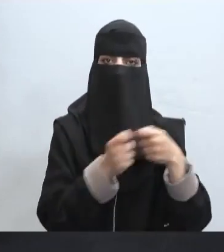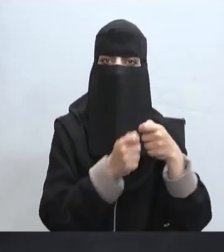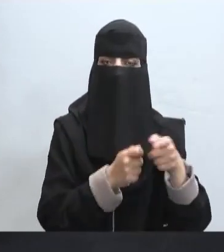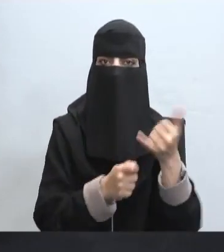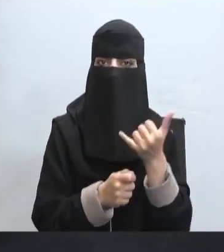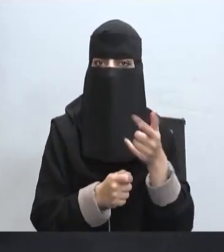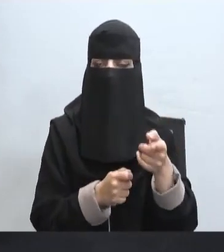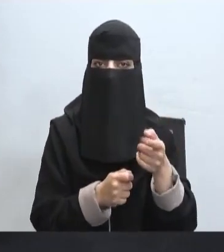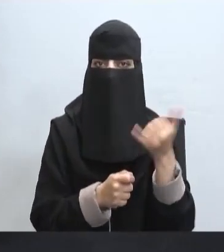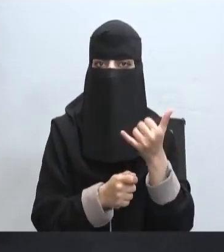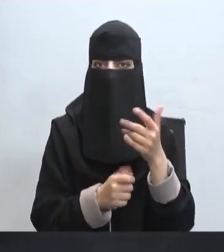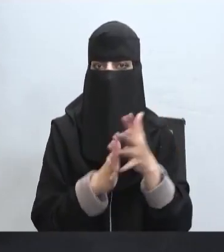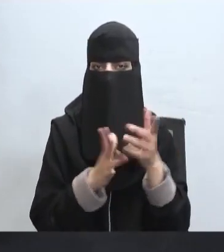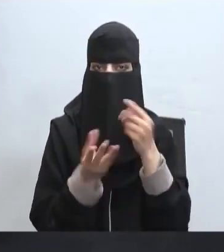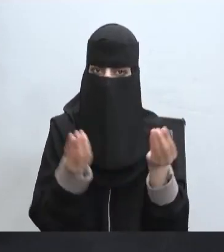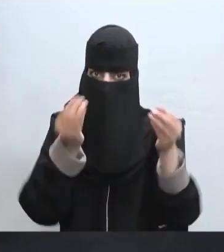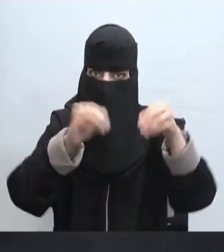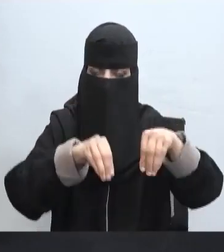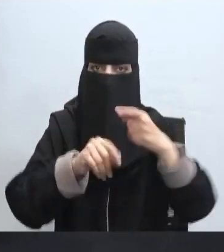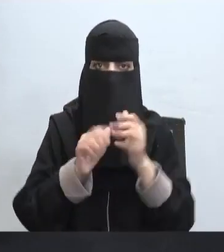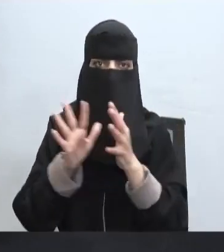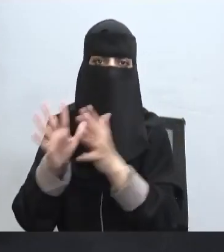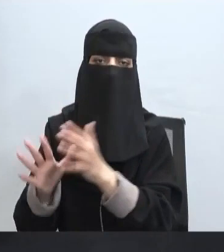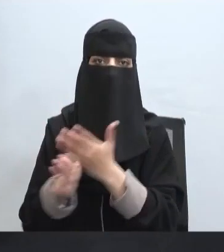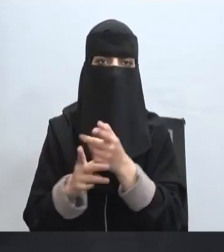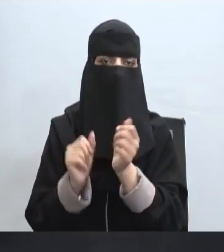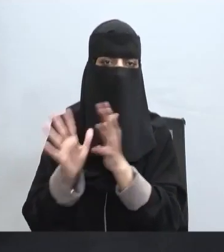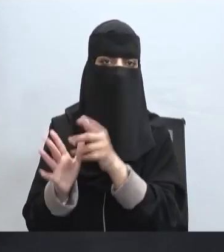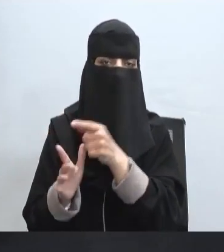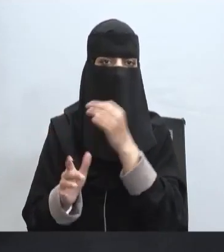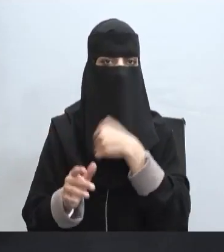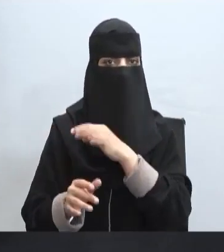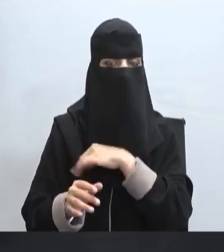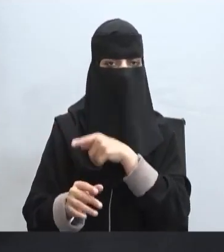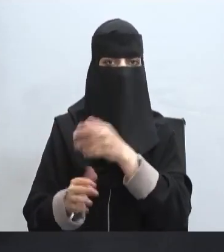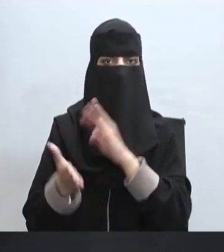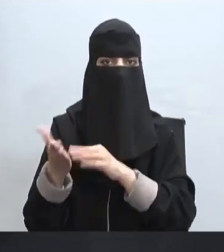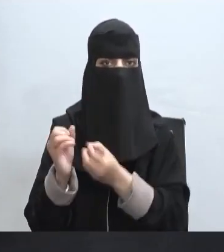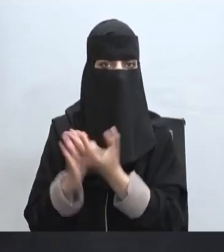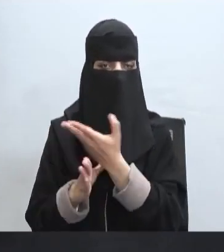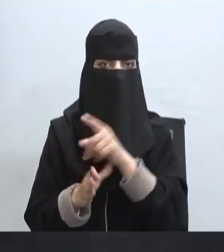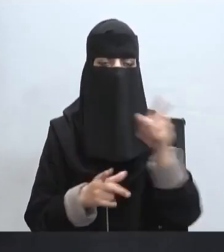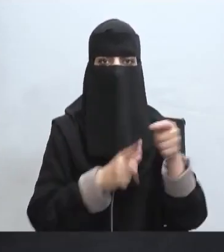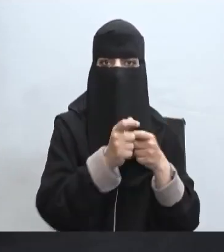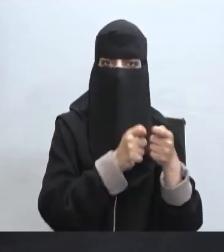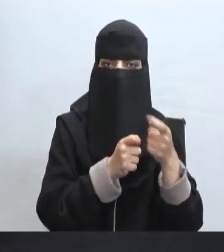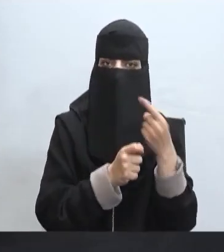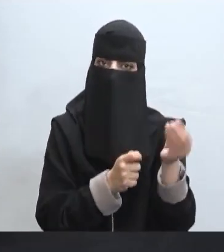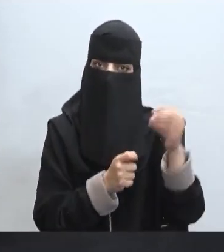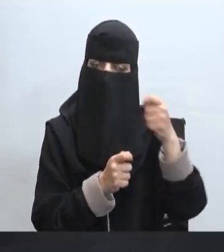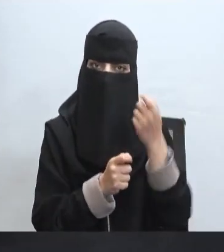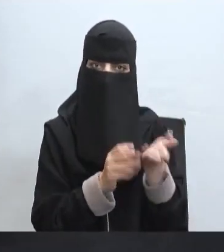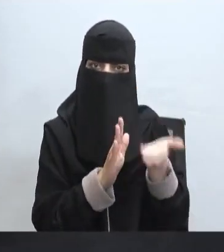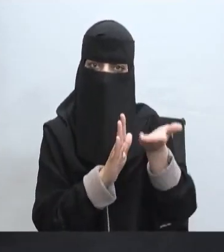كرغبة ضروري بالاضافه للادخار لان الادخار نستفيد منه في الحالات الطارئه والاستثمار لزياده